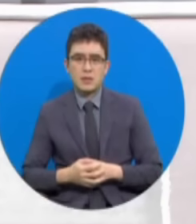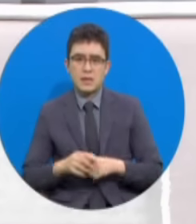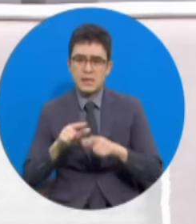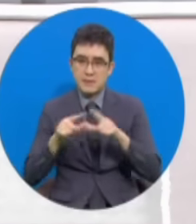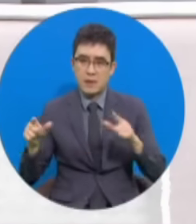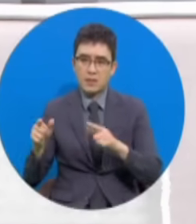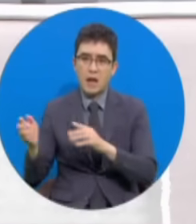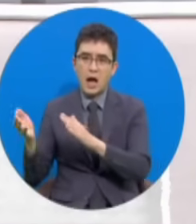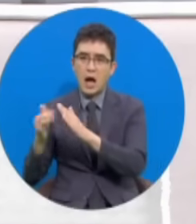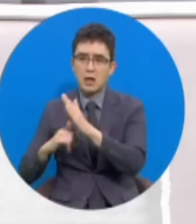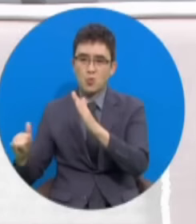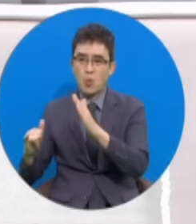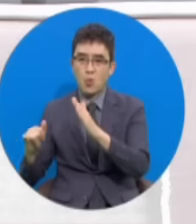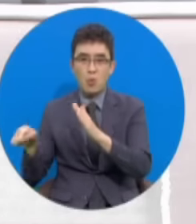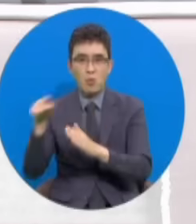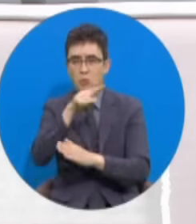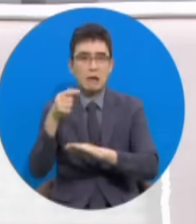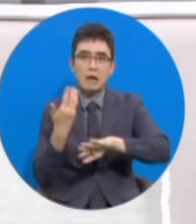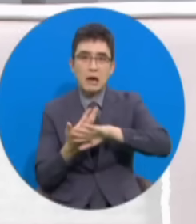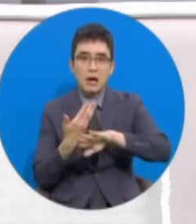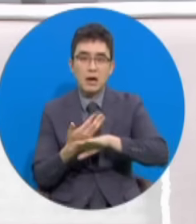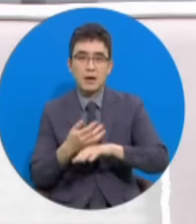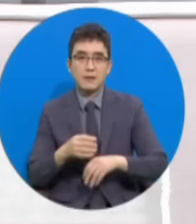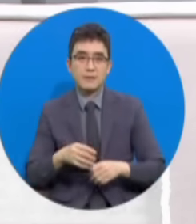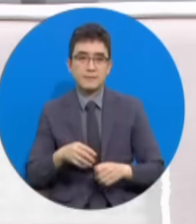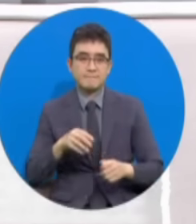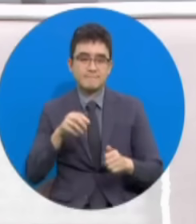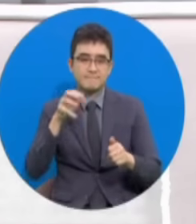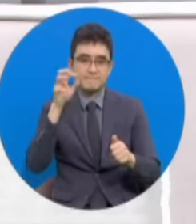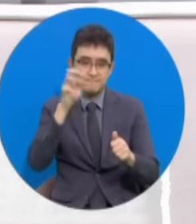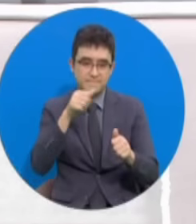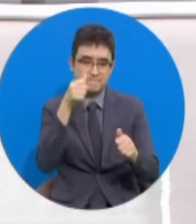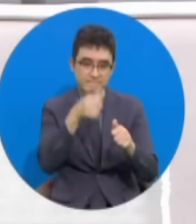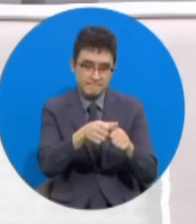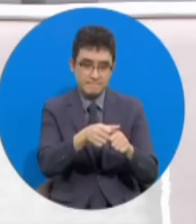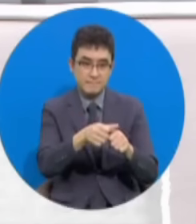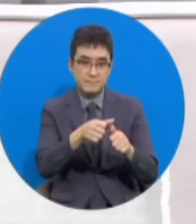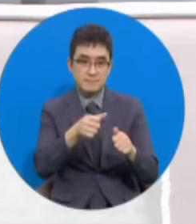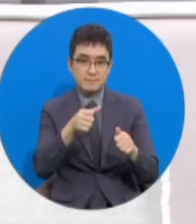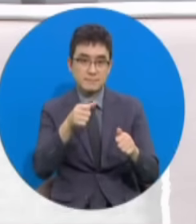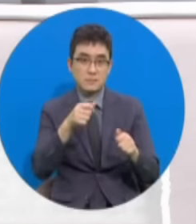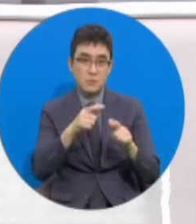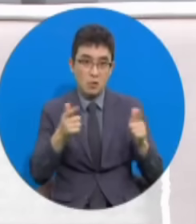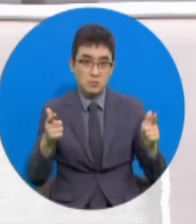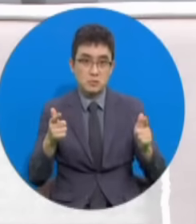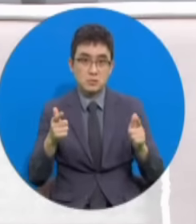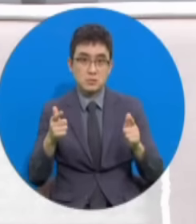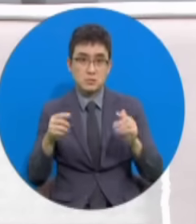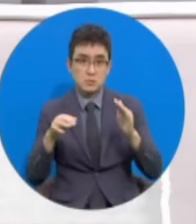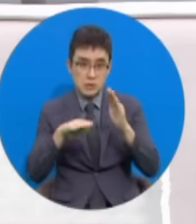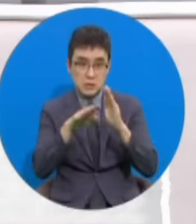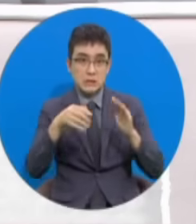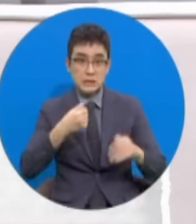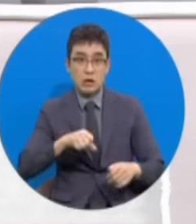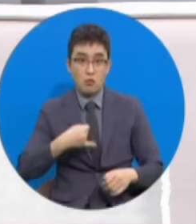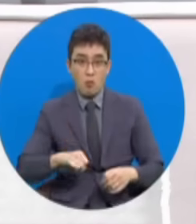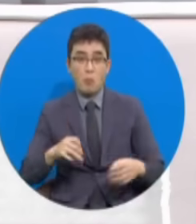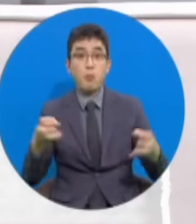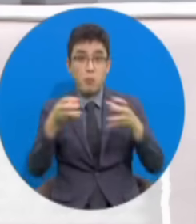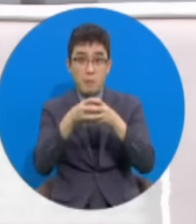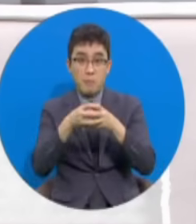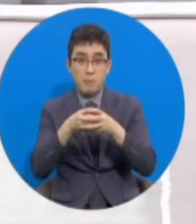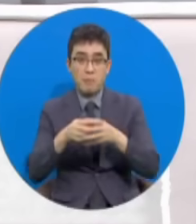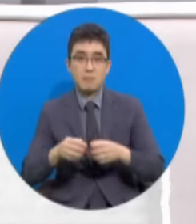사건과 달리 조민이랄지 조원, 딸과 아들은 예. 굉장히 직접적 관여가 돼 있고 적극적인 측면이 있어요.